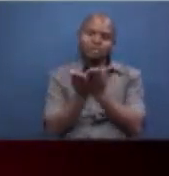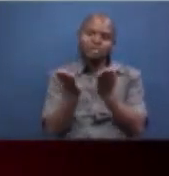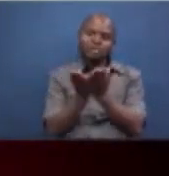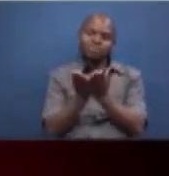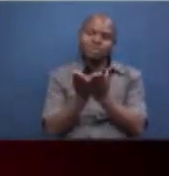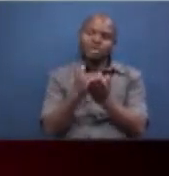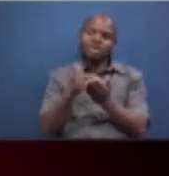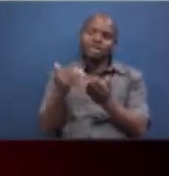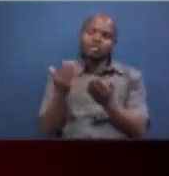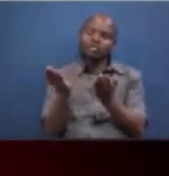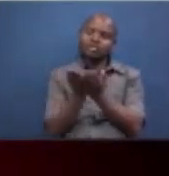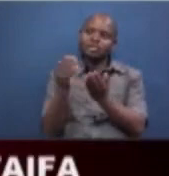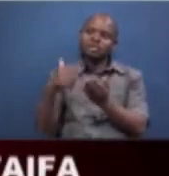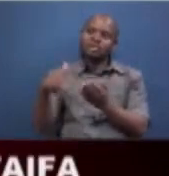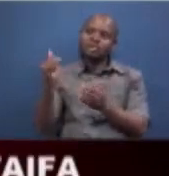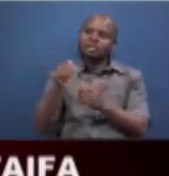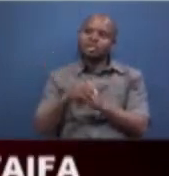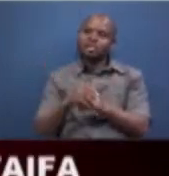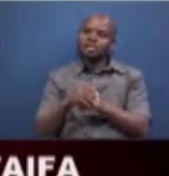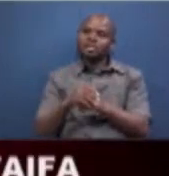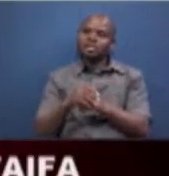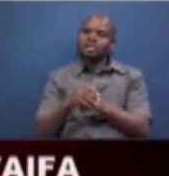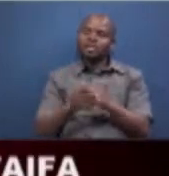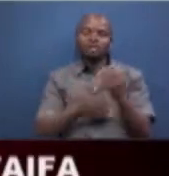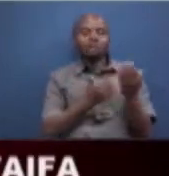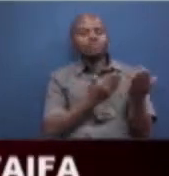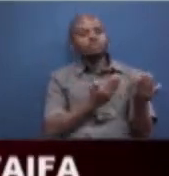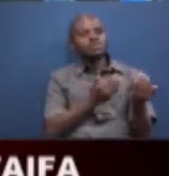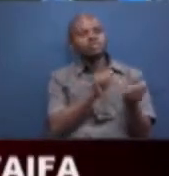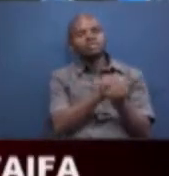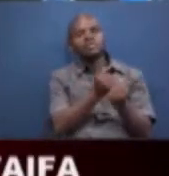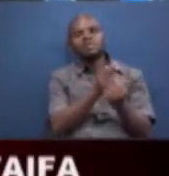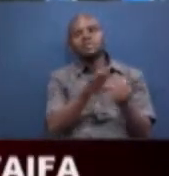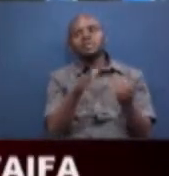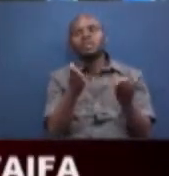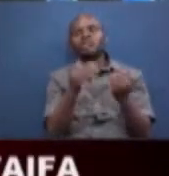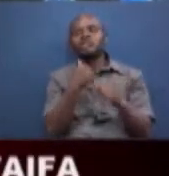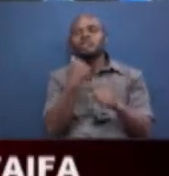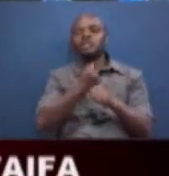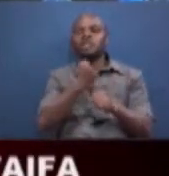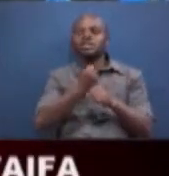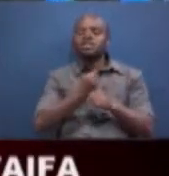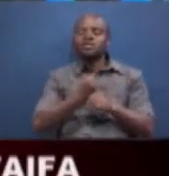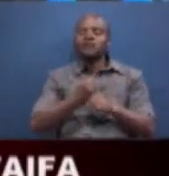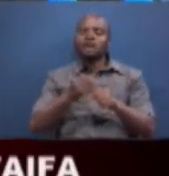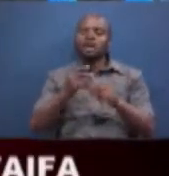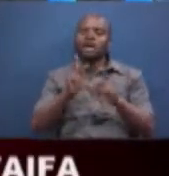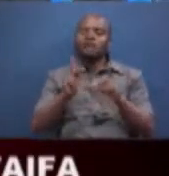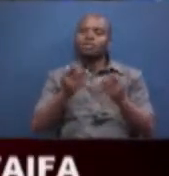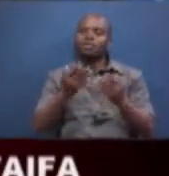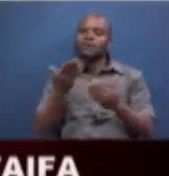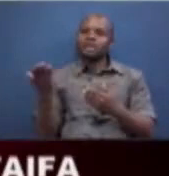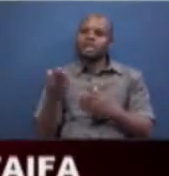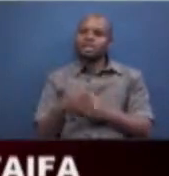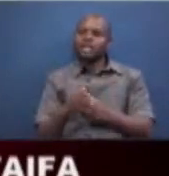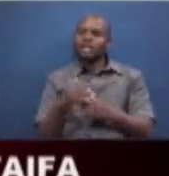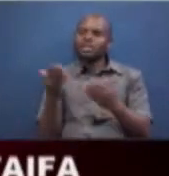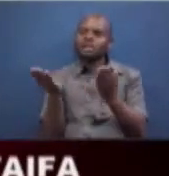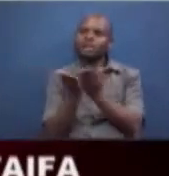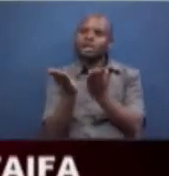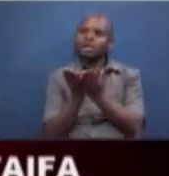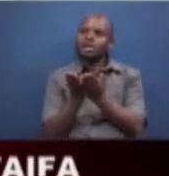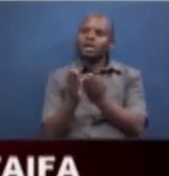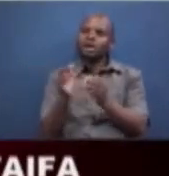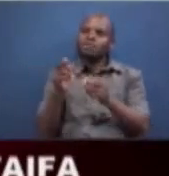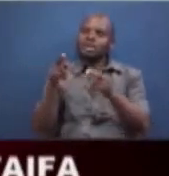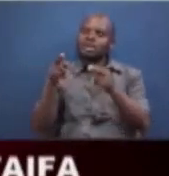kwanza anaenda kujisomesha mwenyewe. Kwa hiyo anapokuja stahiki zingine basi aweze kufanyiwa kama walimu wengine. Kwa kienda masomoni